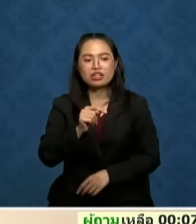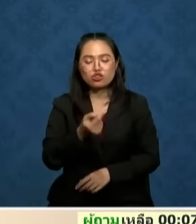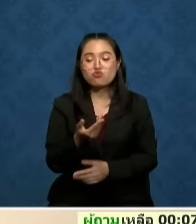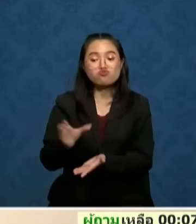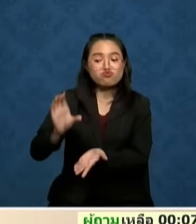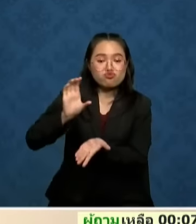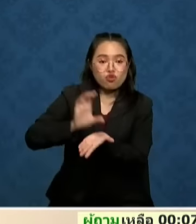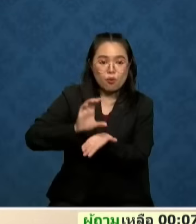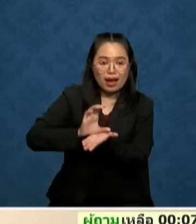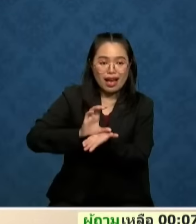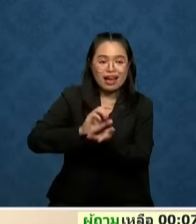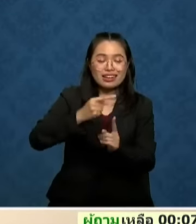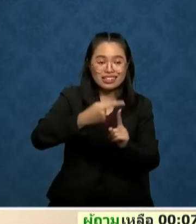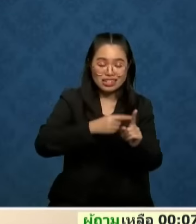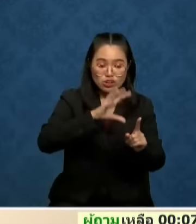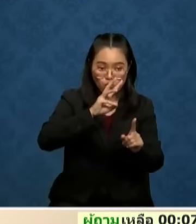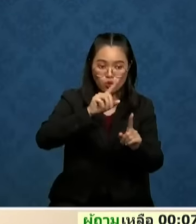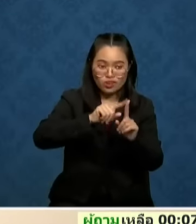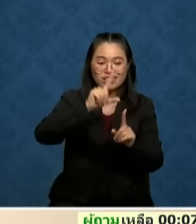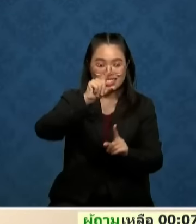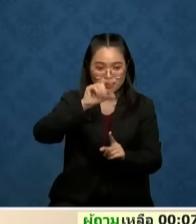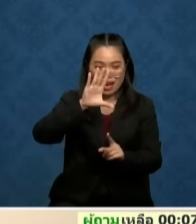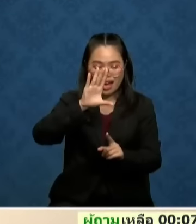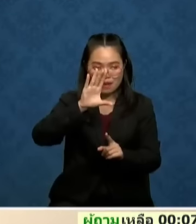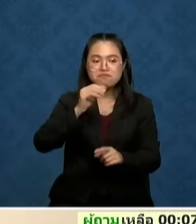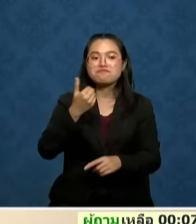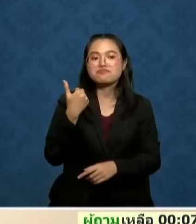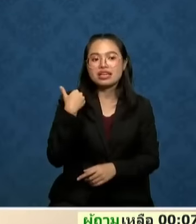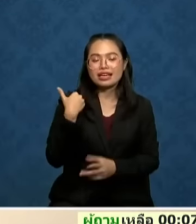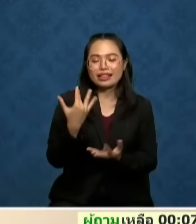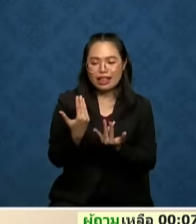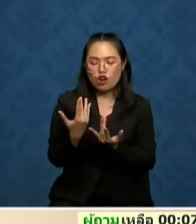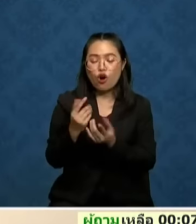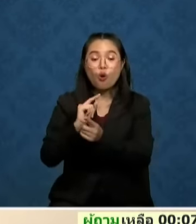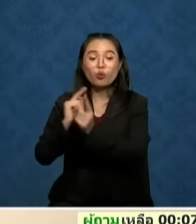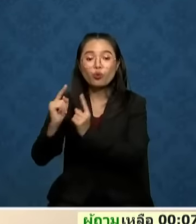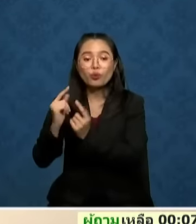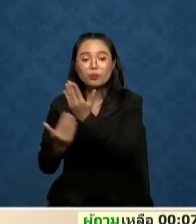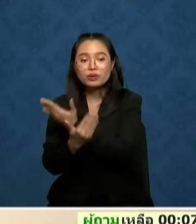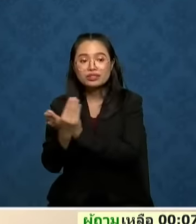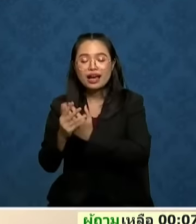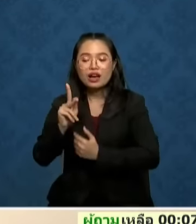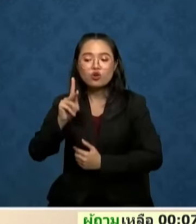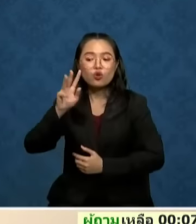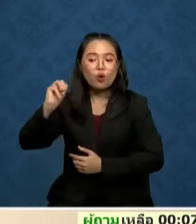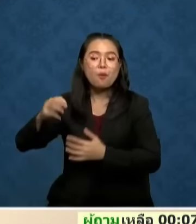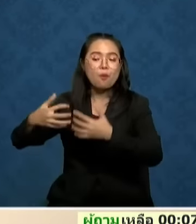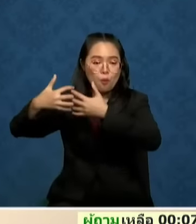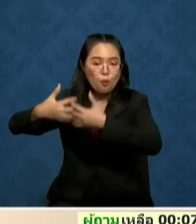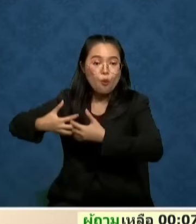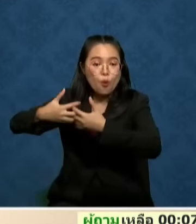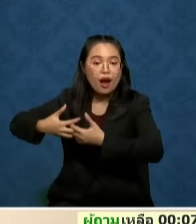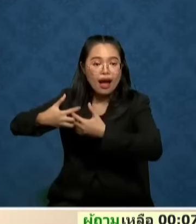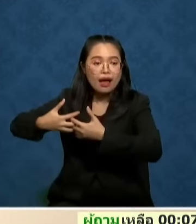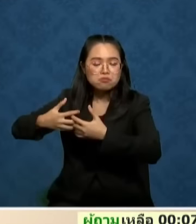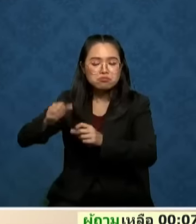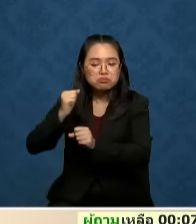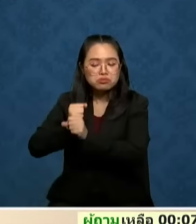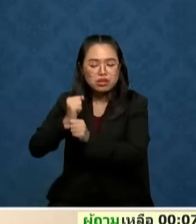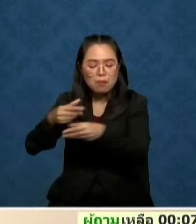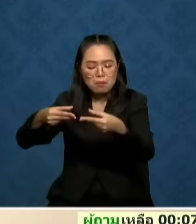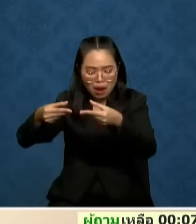อกไปแล้วว่า25มิถุนายนเนี่ยเอามาค่ะแต่ต้องกลับไปที่กรมโรงงานอีกครั้งนึงเพื่อทำรายละเอียดให้รอบคอบเพราะอะไรคะ